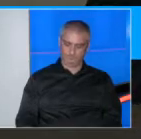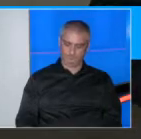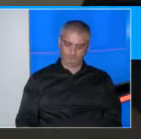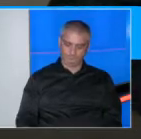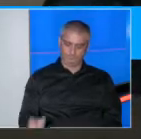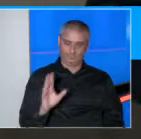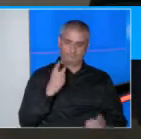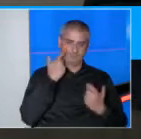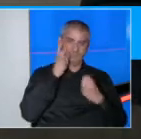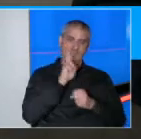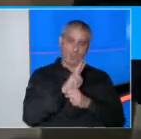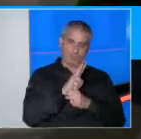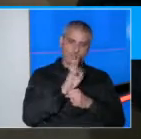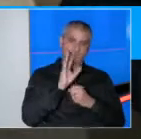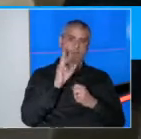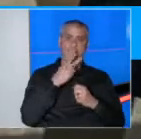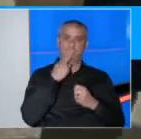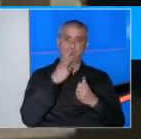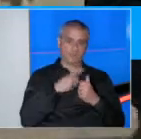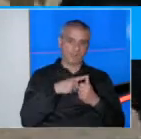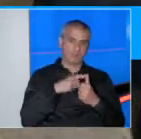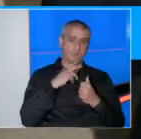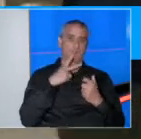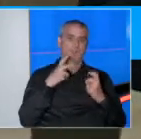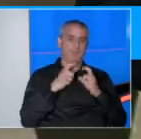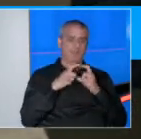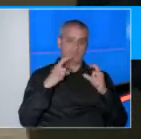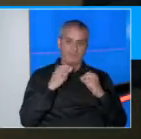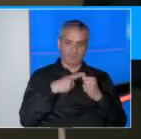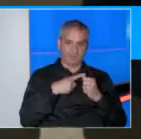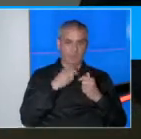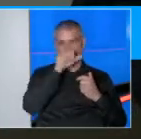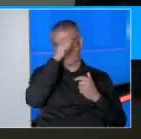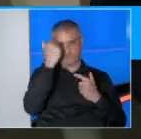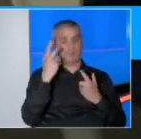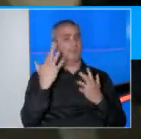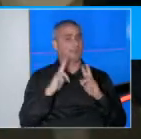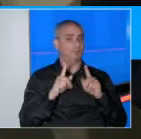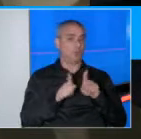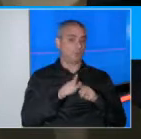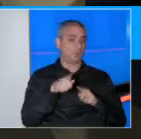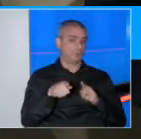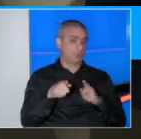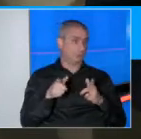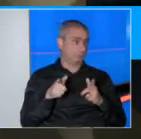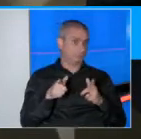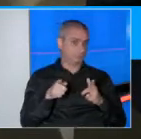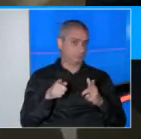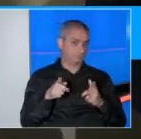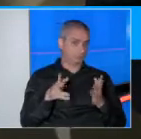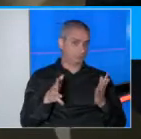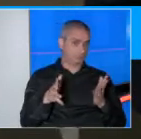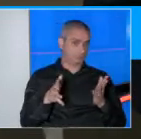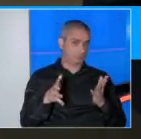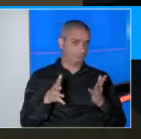ובמה שאמרת, רגולציה לסיגריות, לחפיסות ולמתג אותם בצורה כזו או אחרת. אבל איך